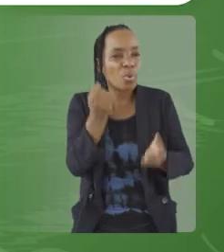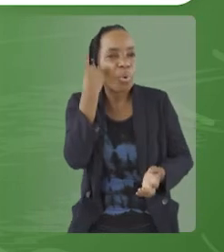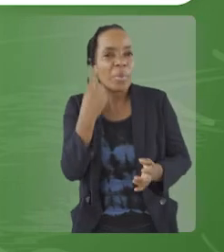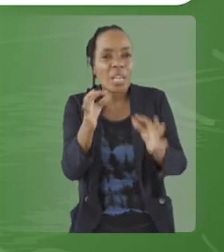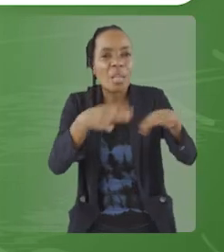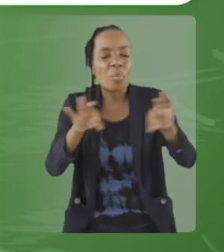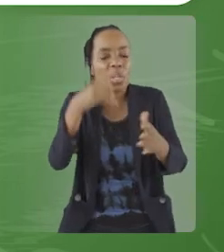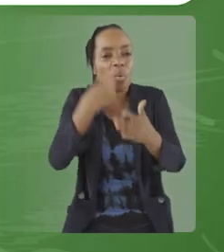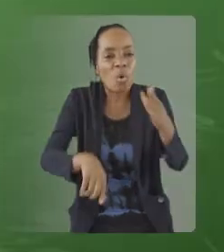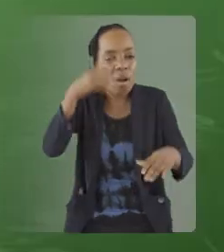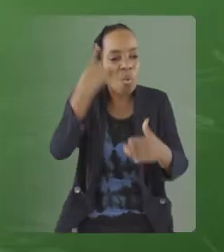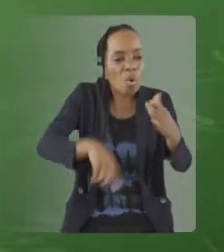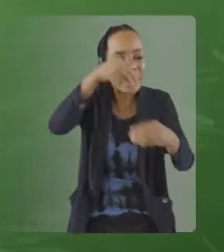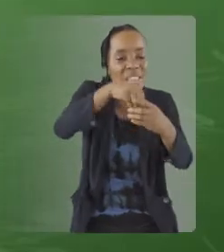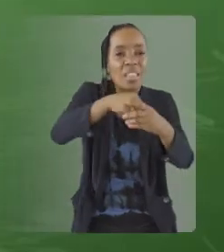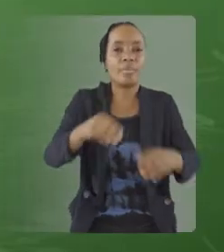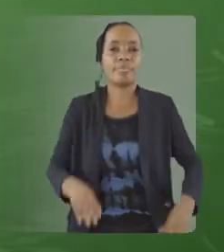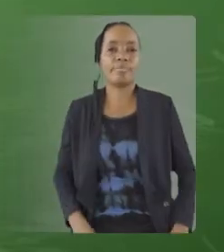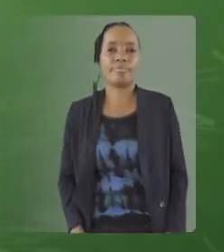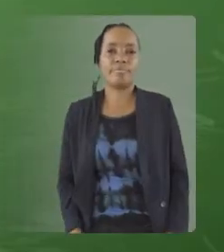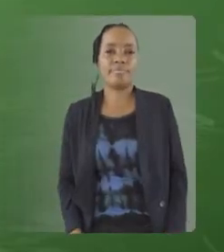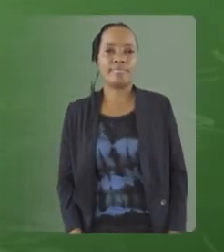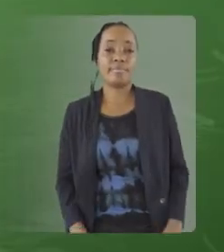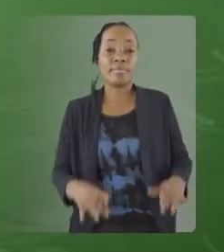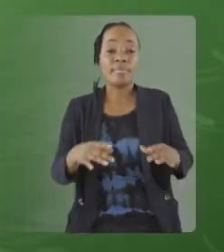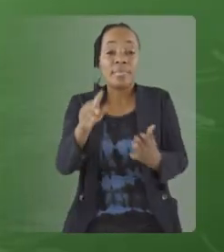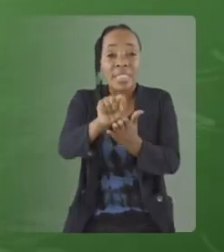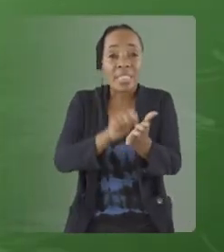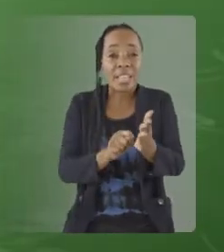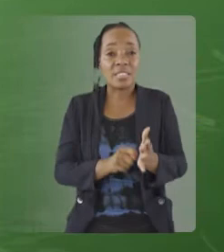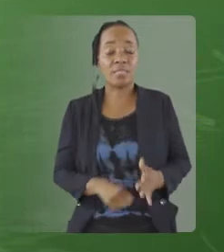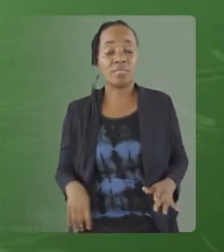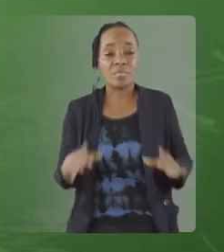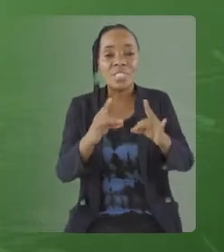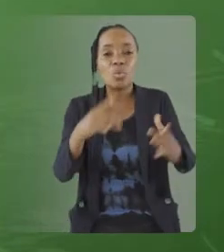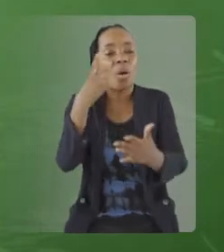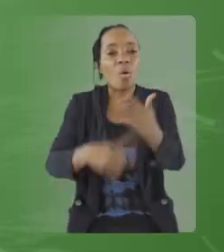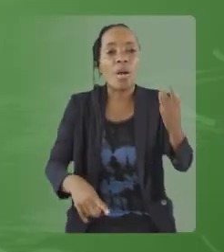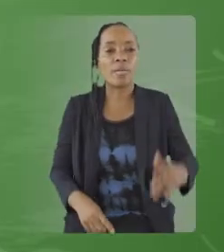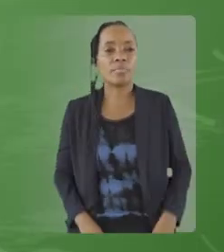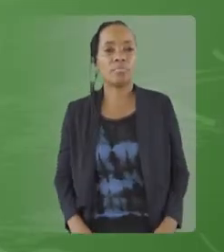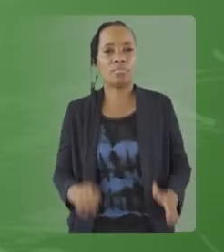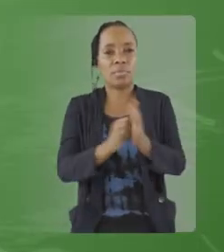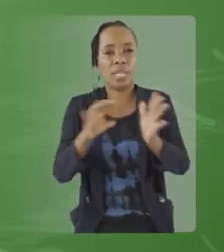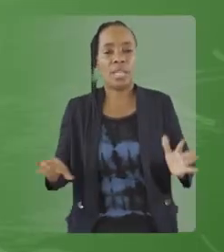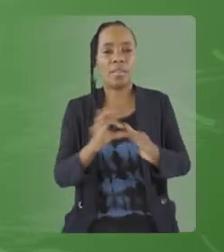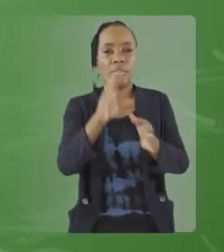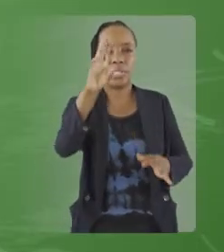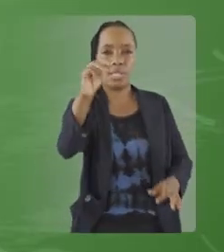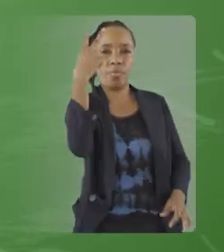son contenu. De qui s'agit-il? Il s'agit d'une élève de CM2.